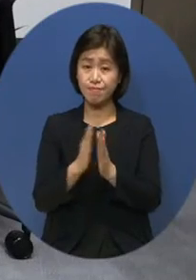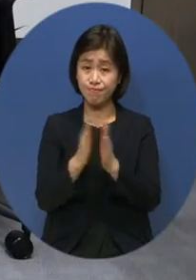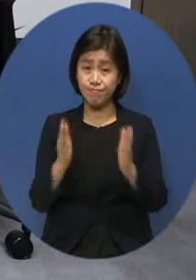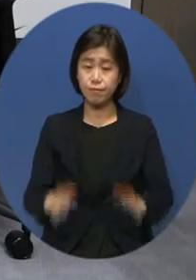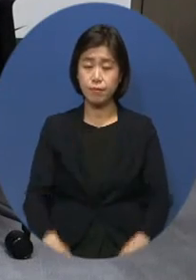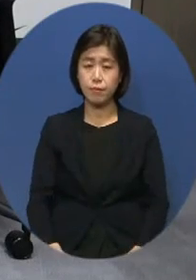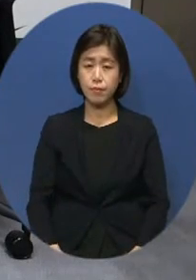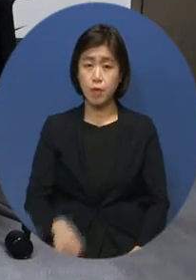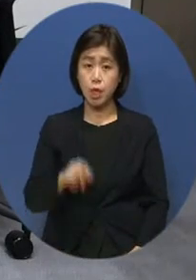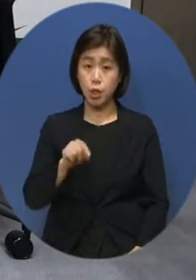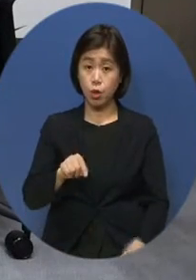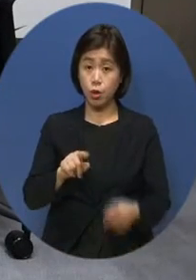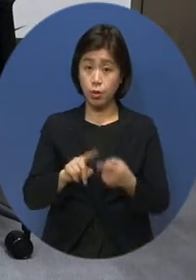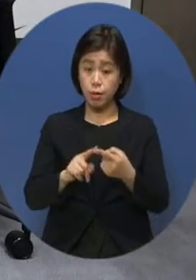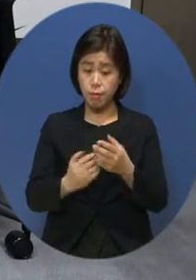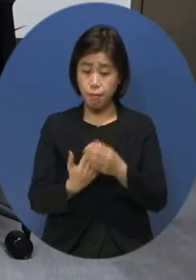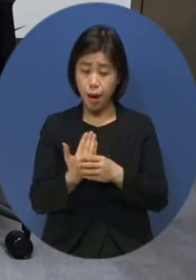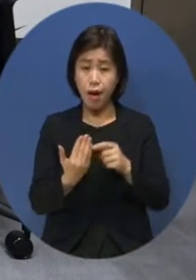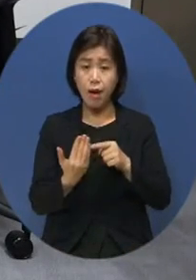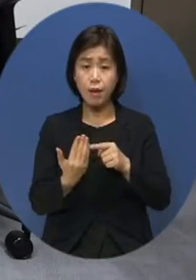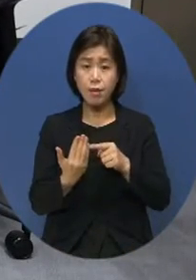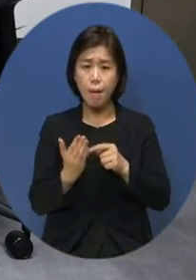딱 내놓고 어떤 성인이 되어서